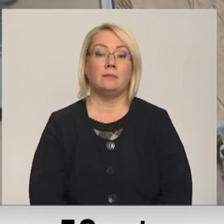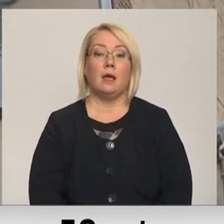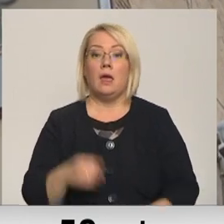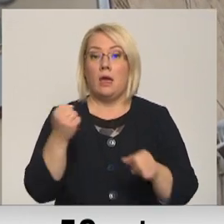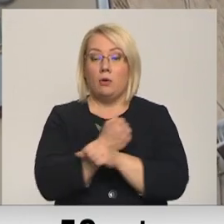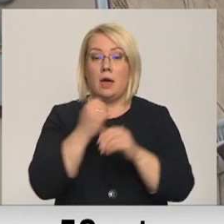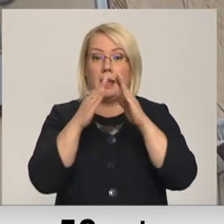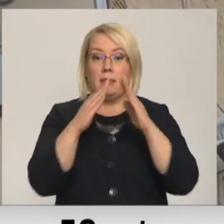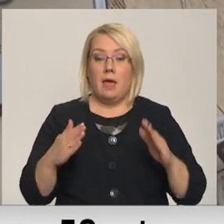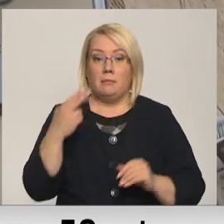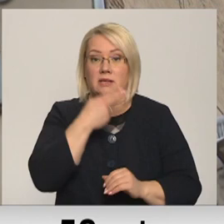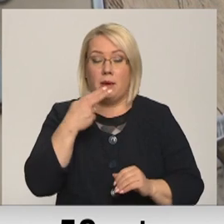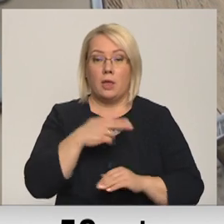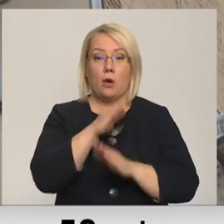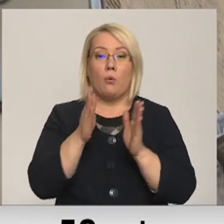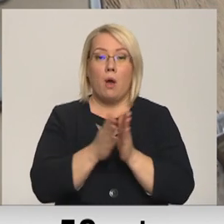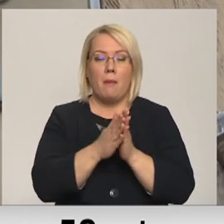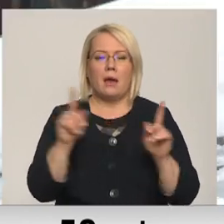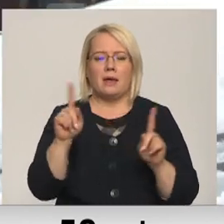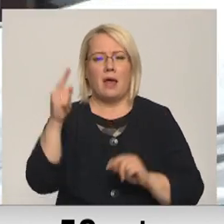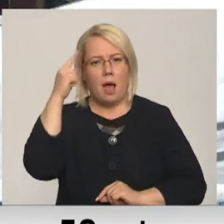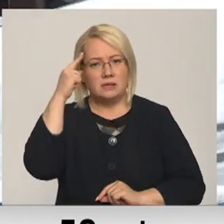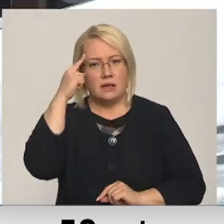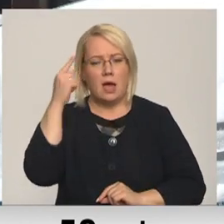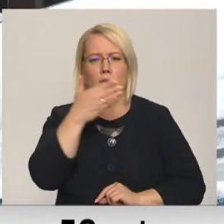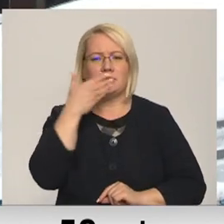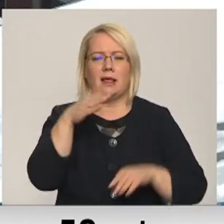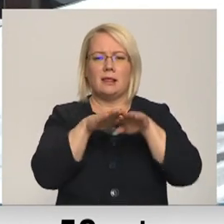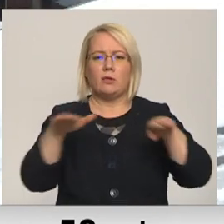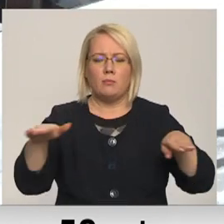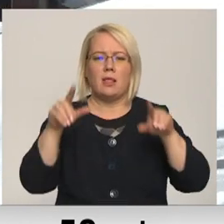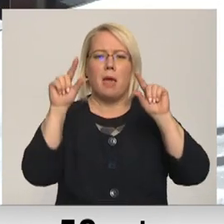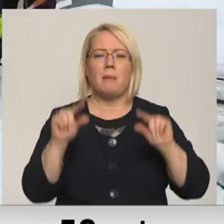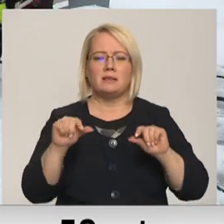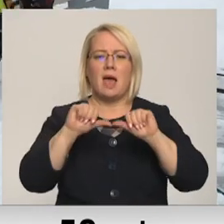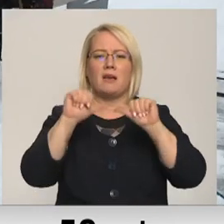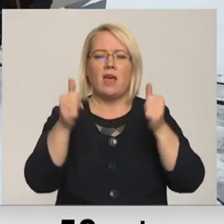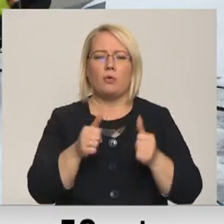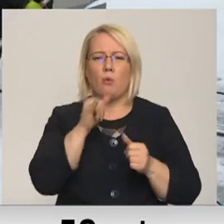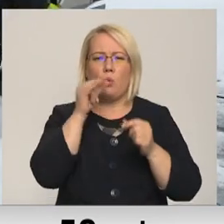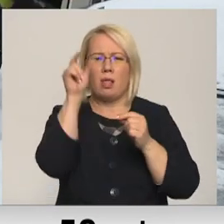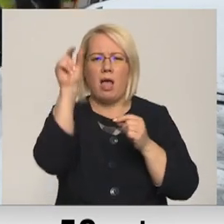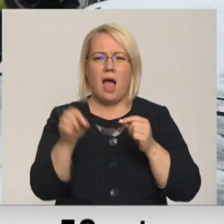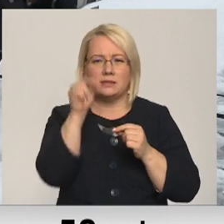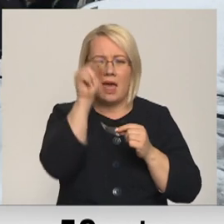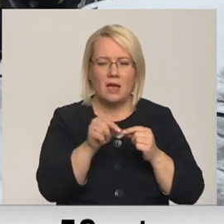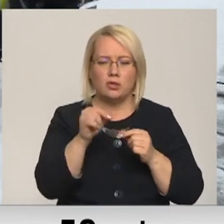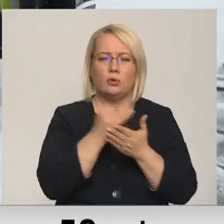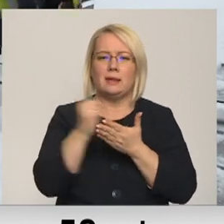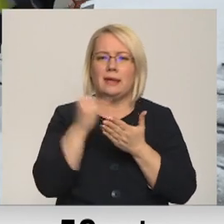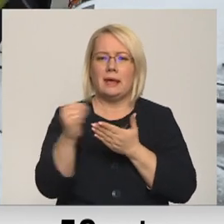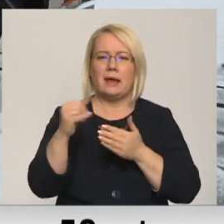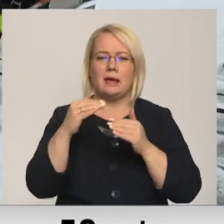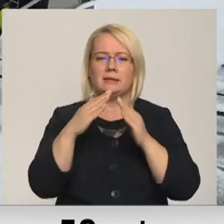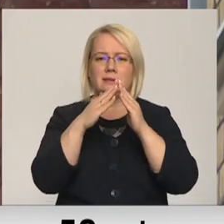Kaut arī namsaimnieki kopumā, kļūstot arvien apzinīgāki, nosiltina jumtus, lai mazāk veidojas lāstekas un biežāk tīra sniegu, joprojām Rīgā